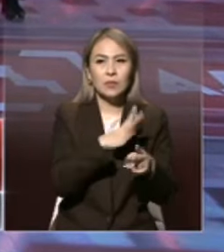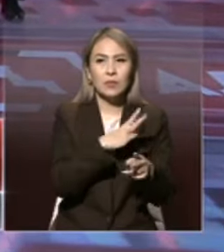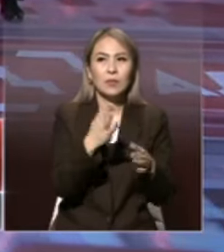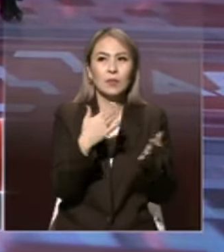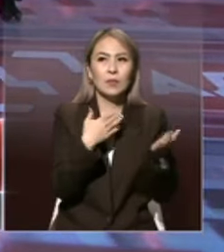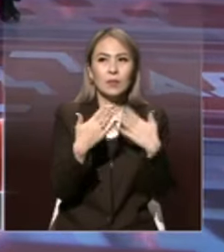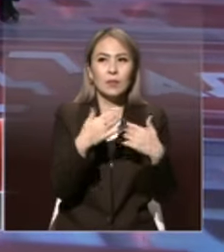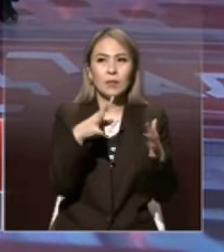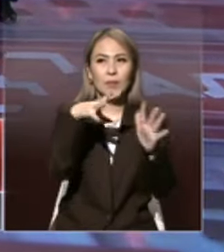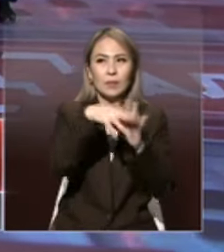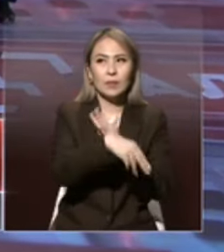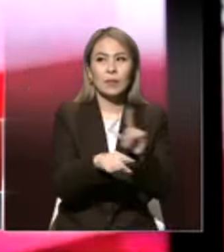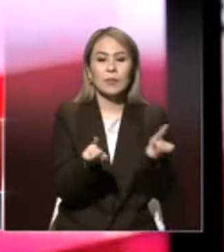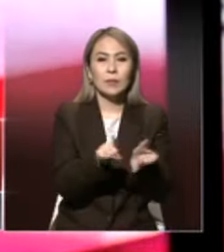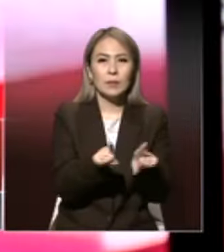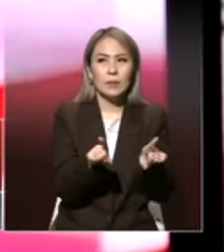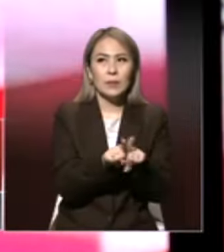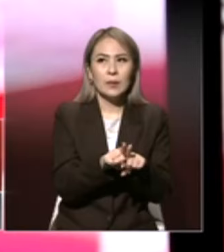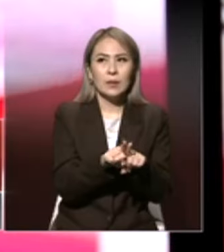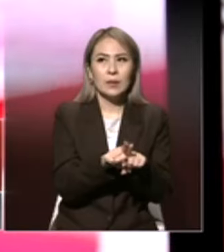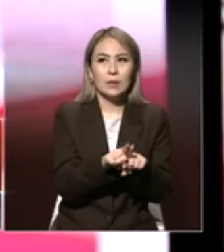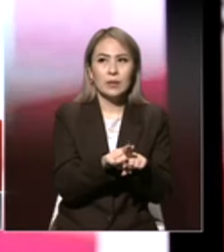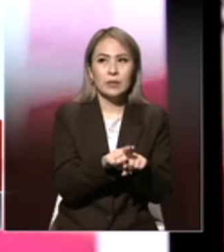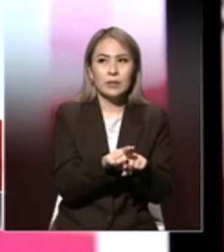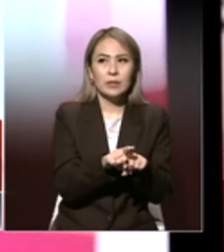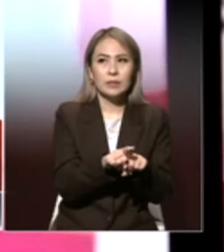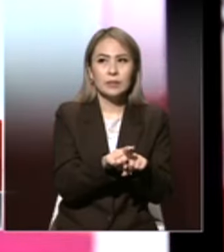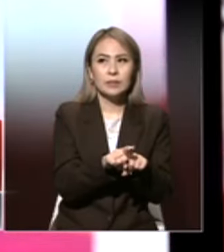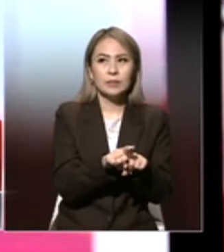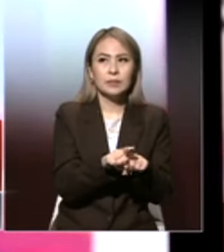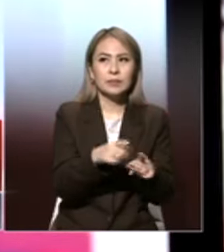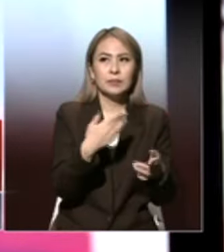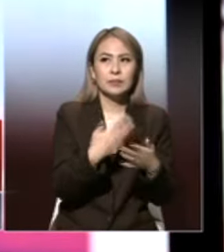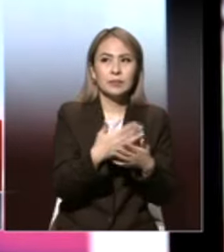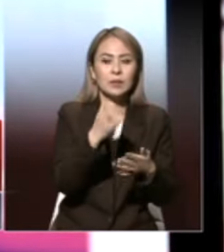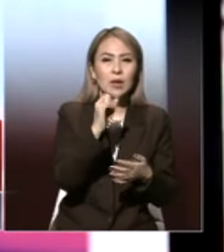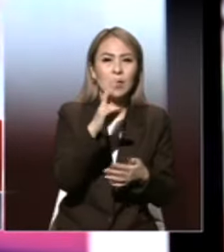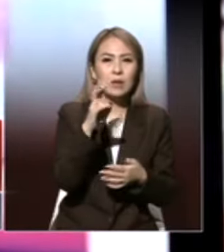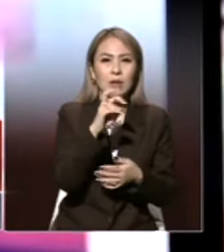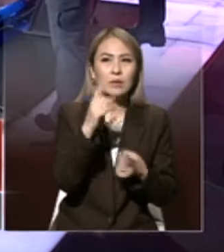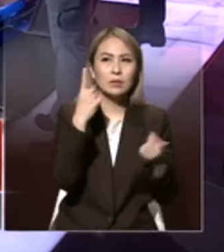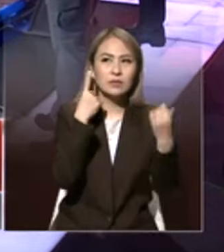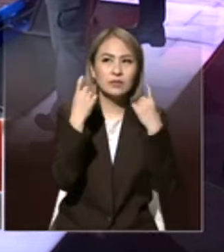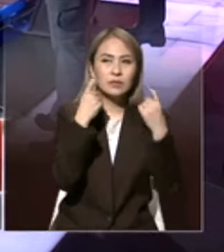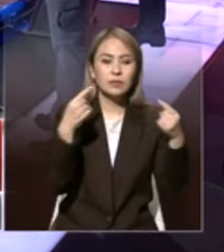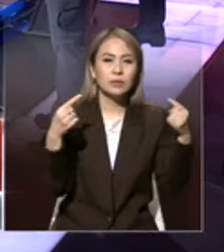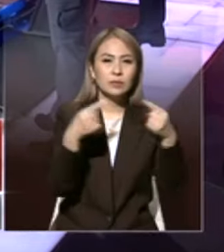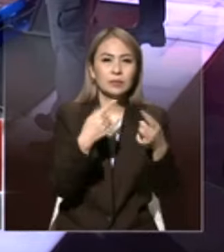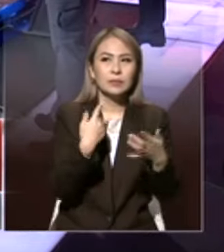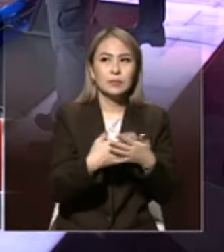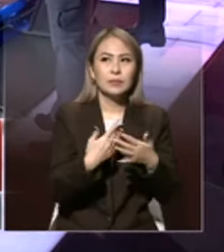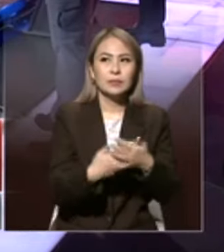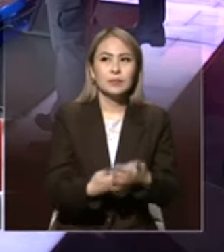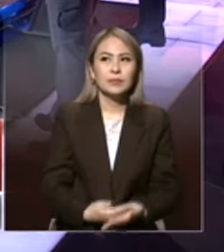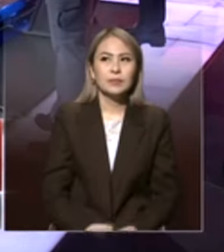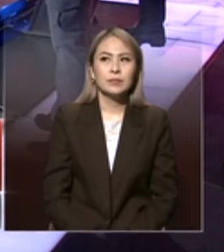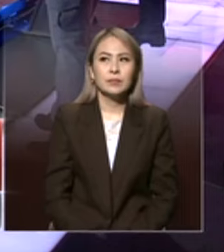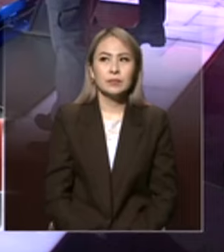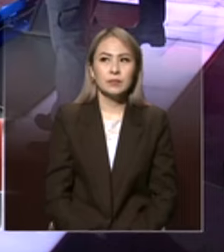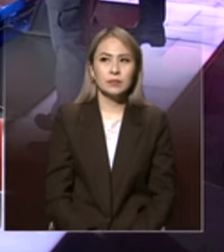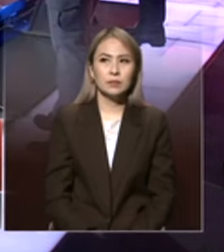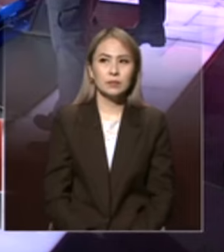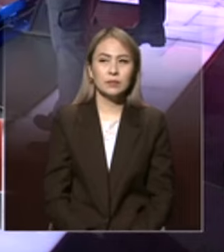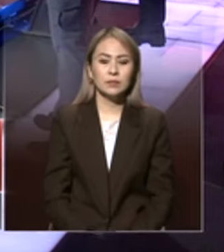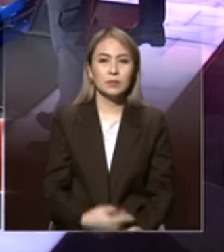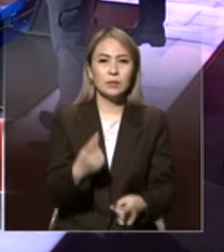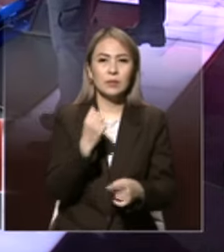қатынаста осының ішіне кетеді. Мысалға, жоқ, енді сіздерде мысалға анализ Ақмарал ханым айтыңызшы, нақты біз мына жерде Жаннұр ханым